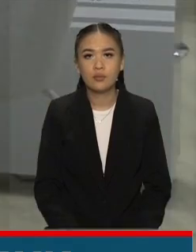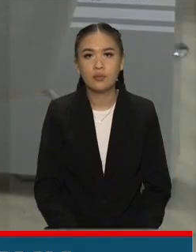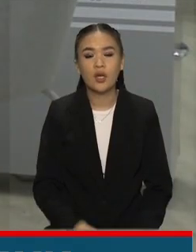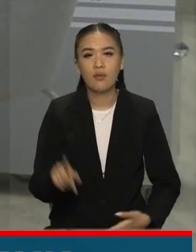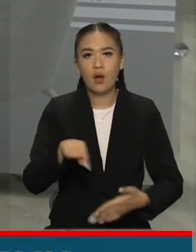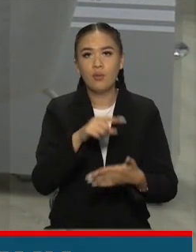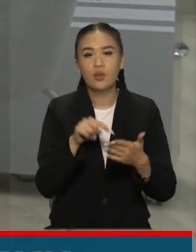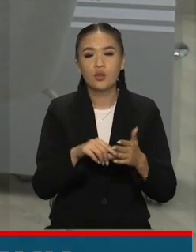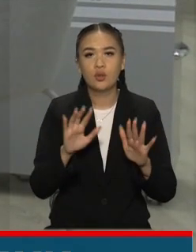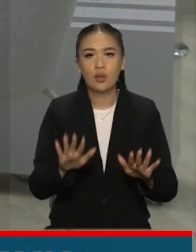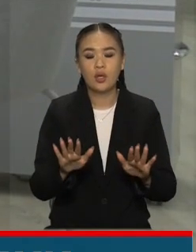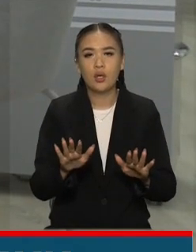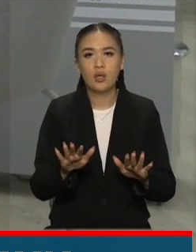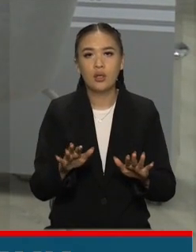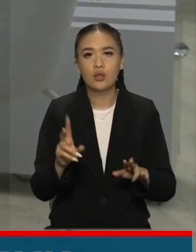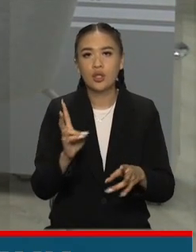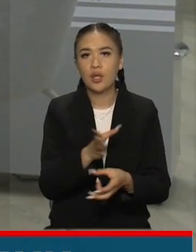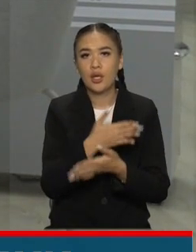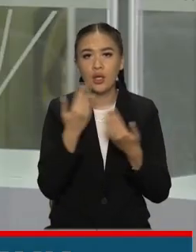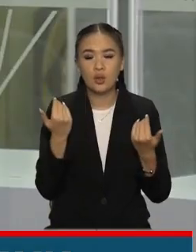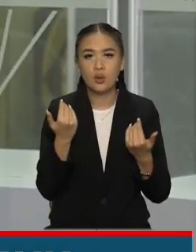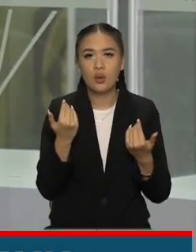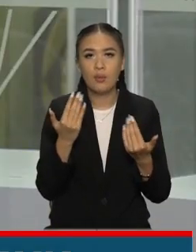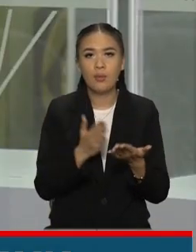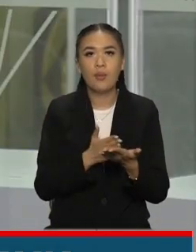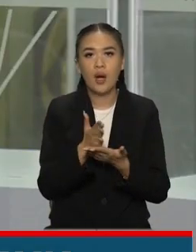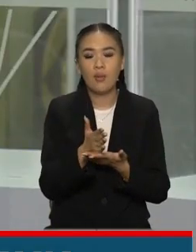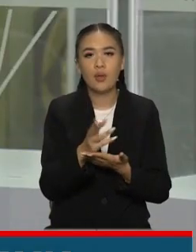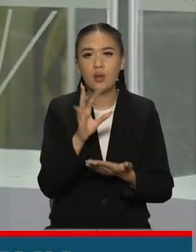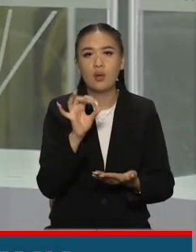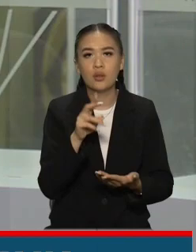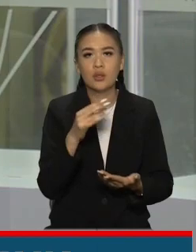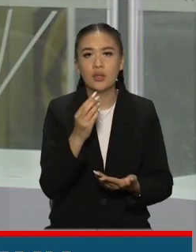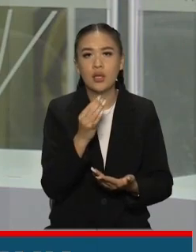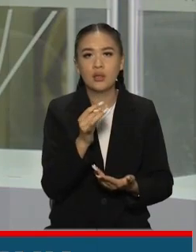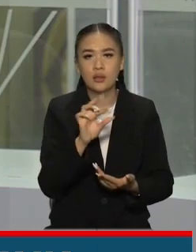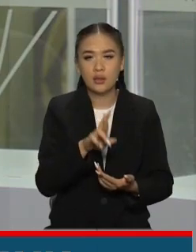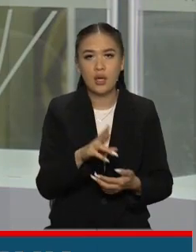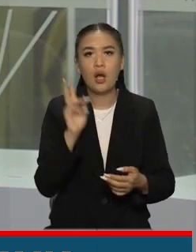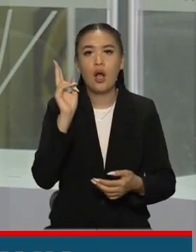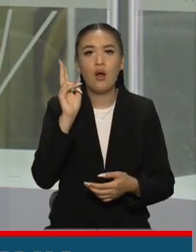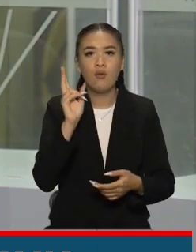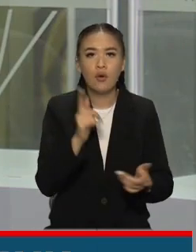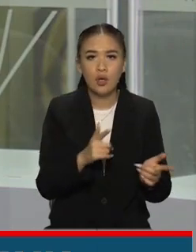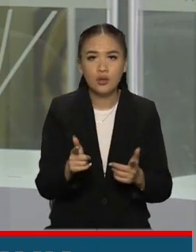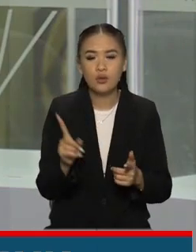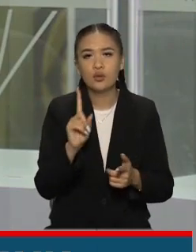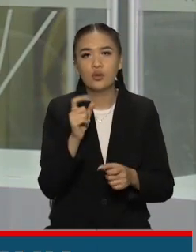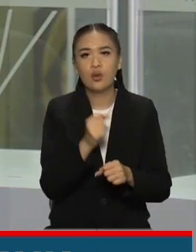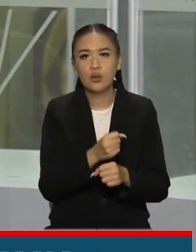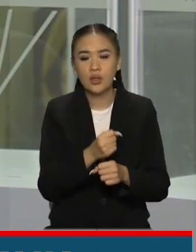Вопрос только в том, что нету прямой отраслевой координации этих специалистов. То есть кого готовить, что готовить. То есть рынок